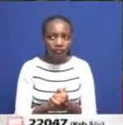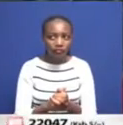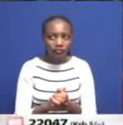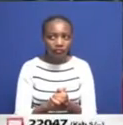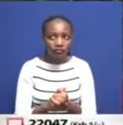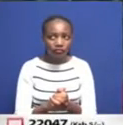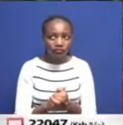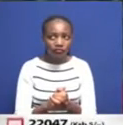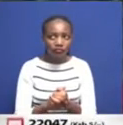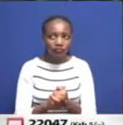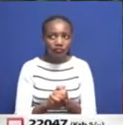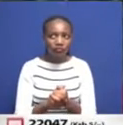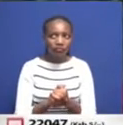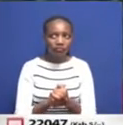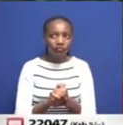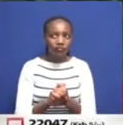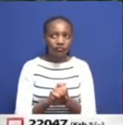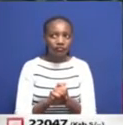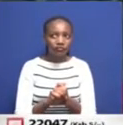Nimeenda